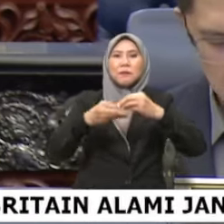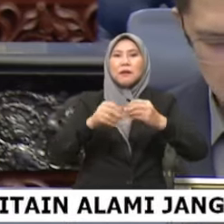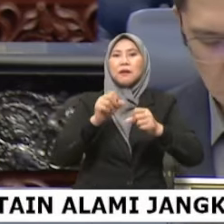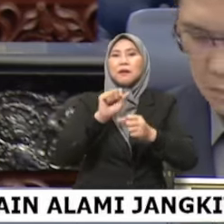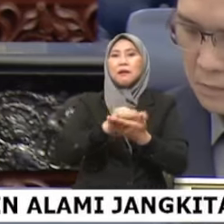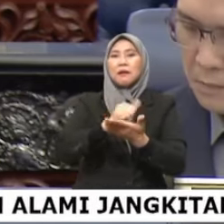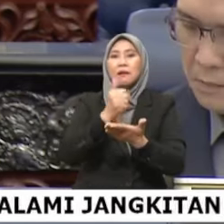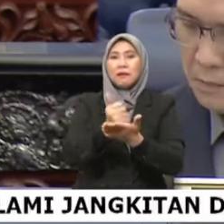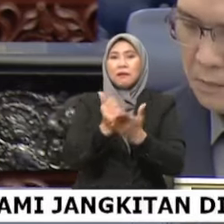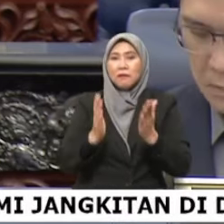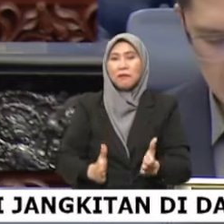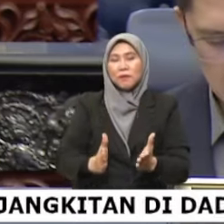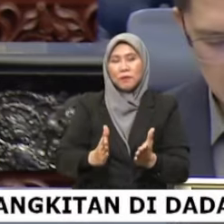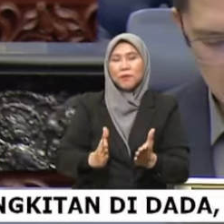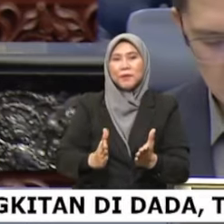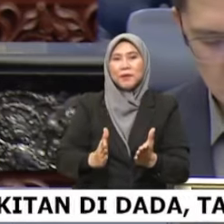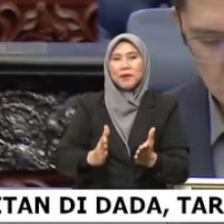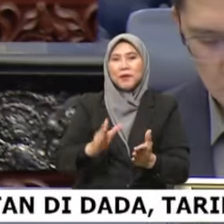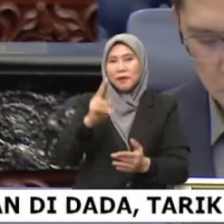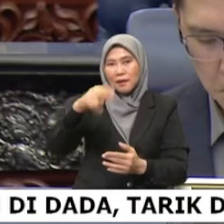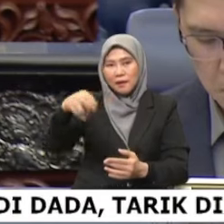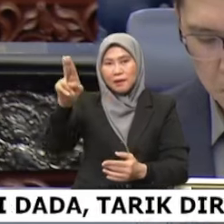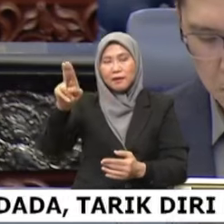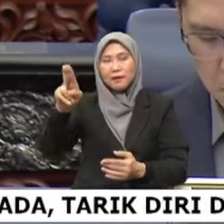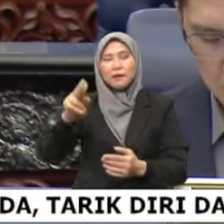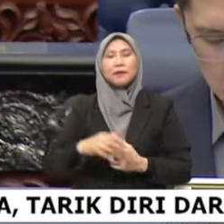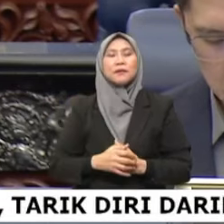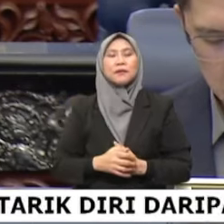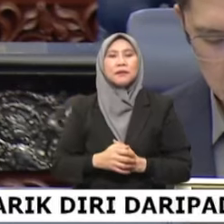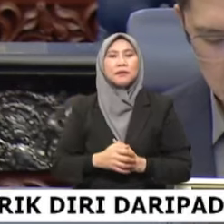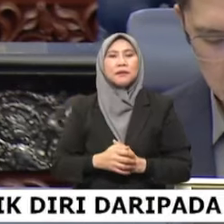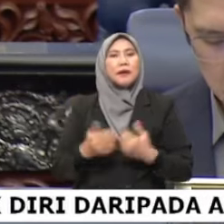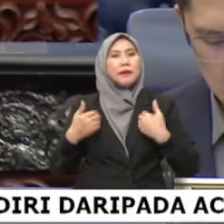halal untuk mempercepatkan lagi. Selain daripada itu juga kita ada